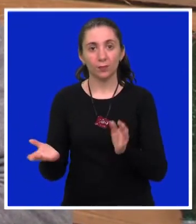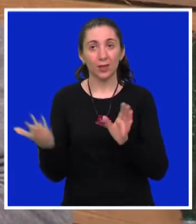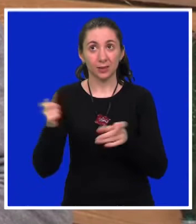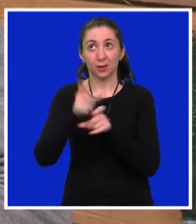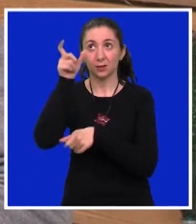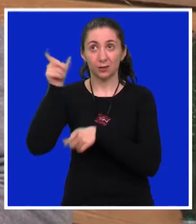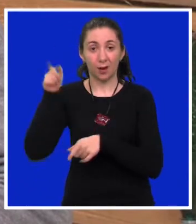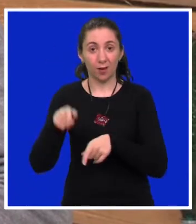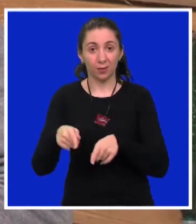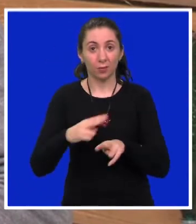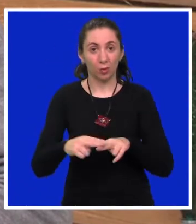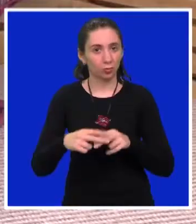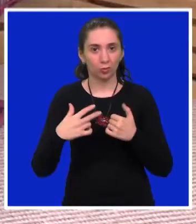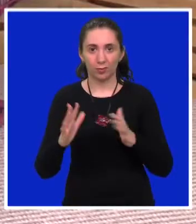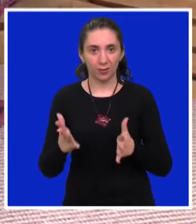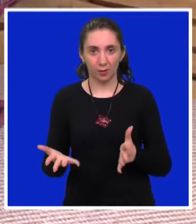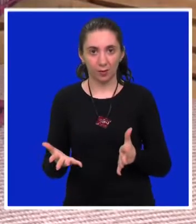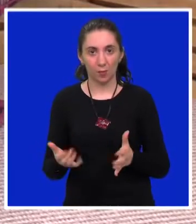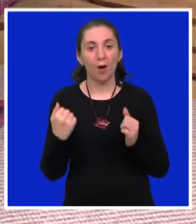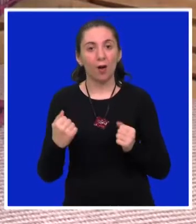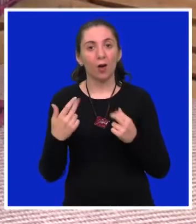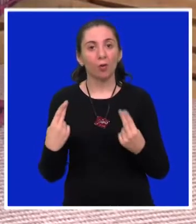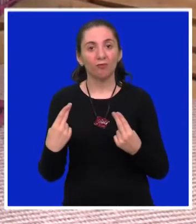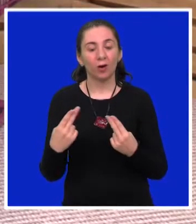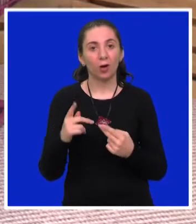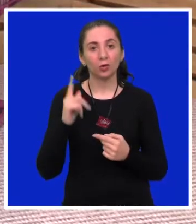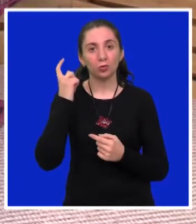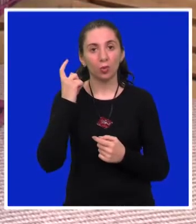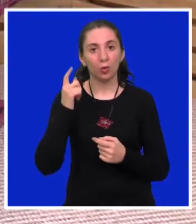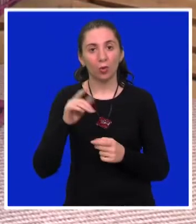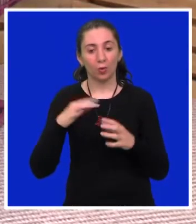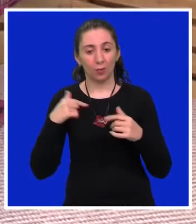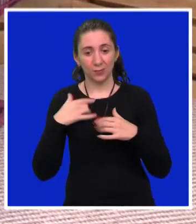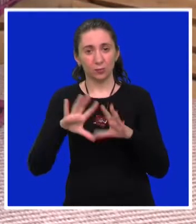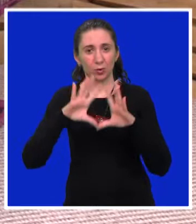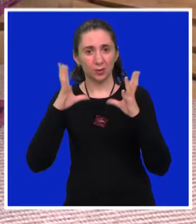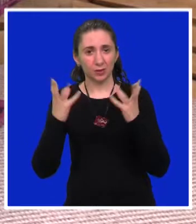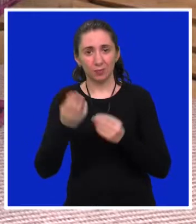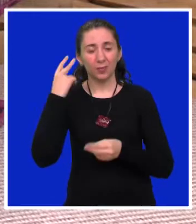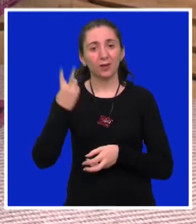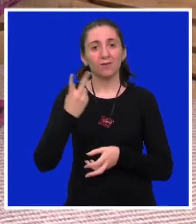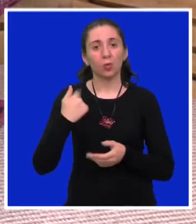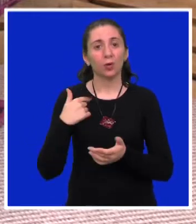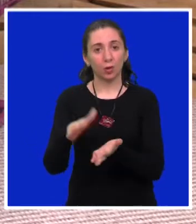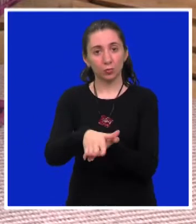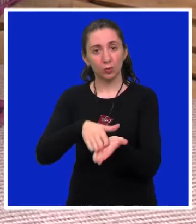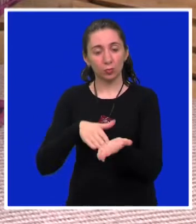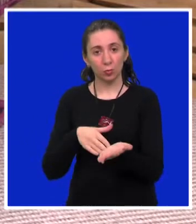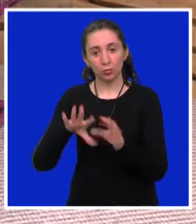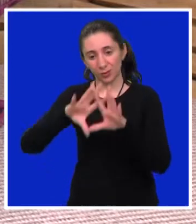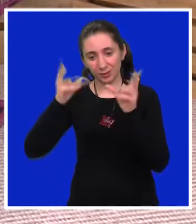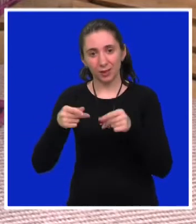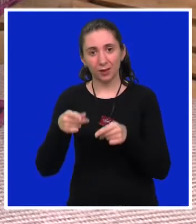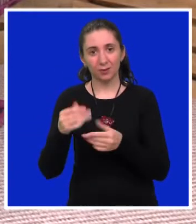pogotovo za više stambene zgrade, riješen. Inače, jako važno je ovdje imati na umu da smo mi cijeli koncept prije 2 godine kad smo krenuli,